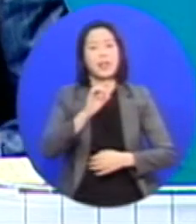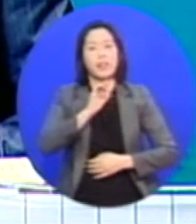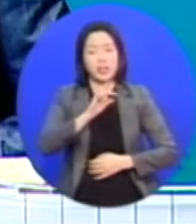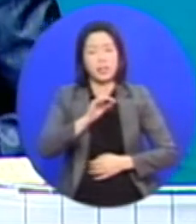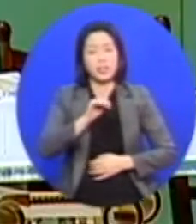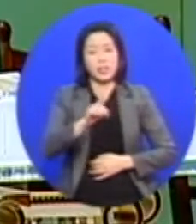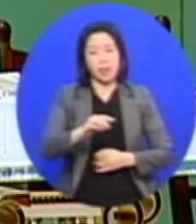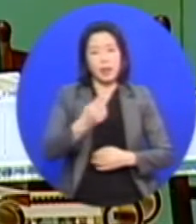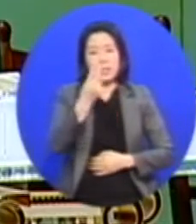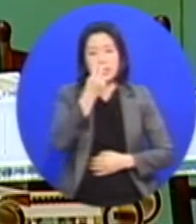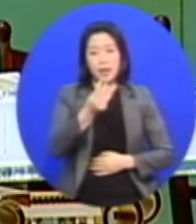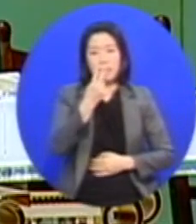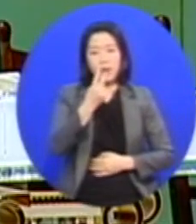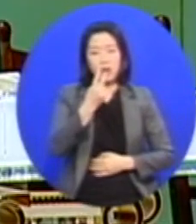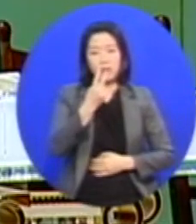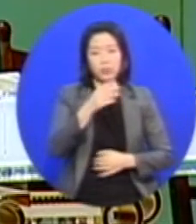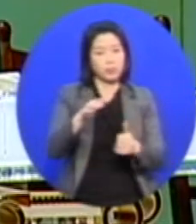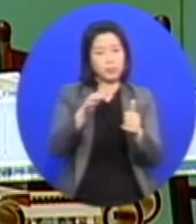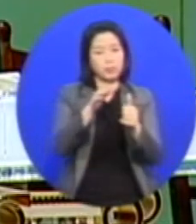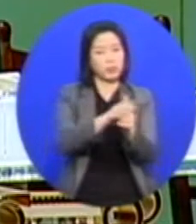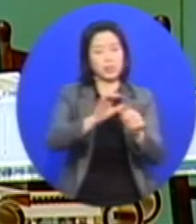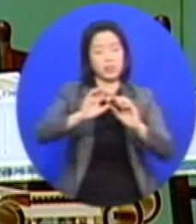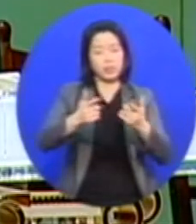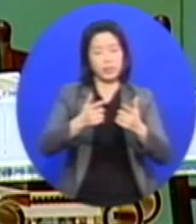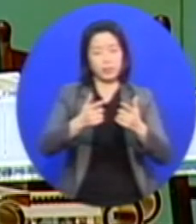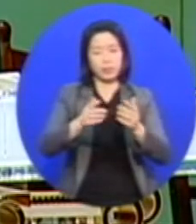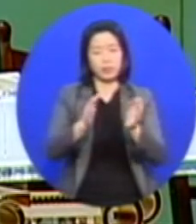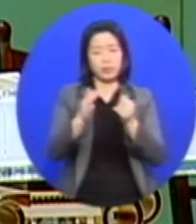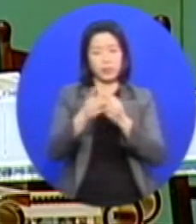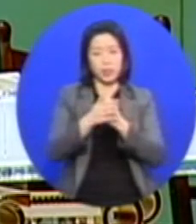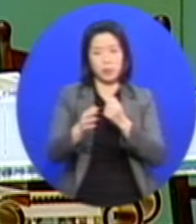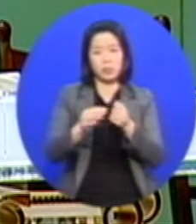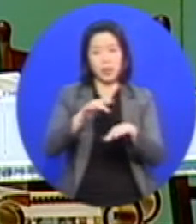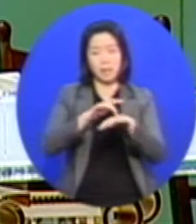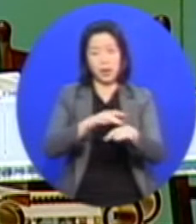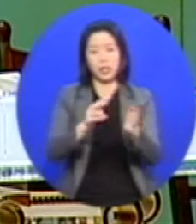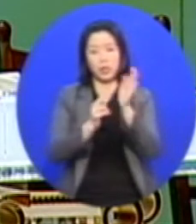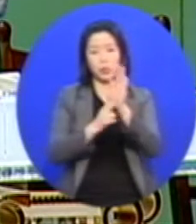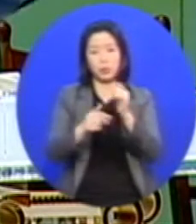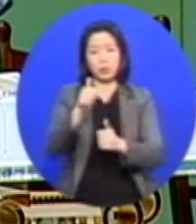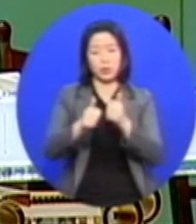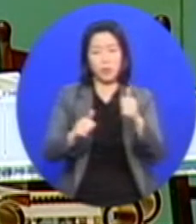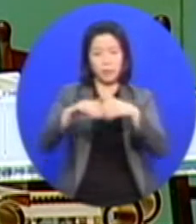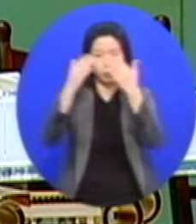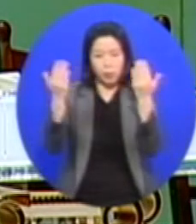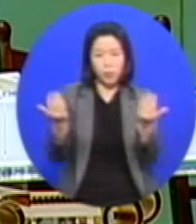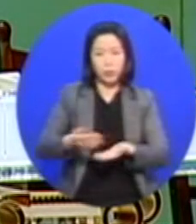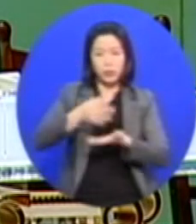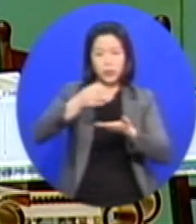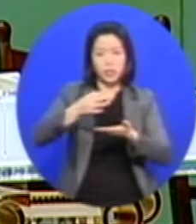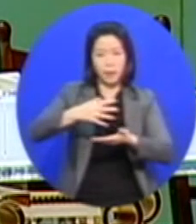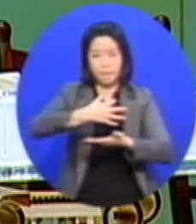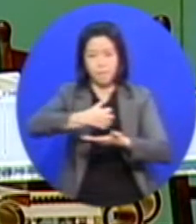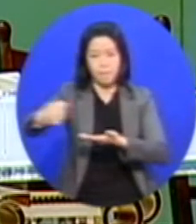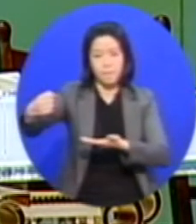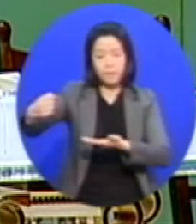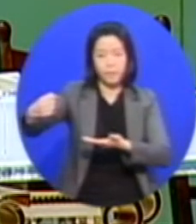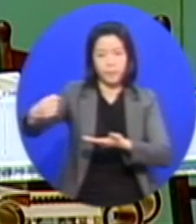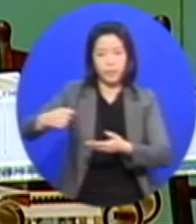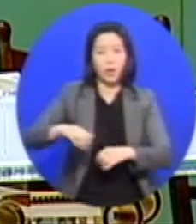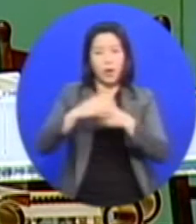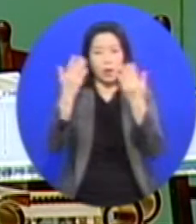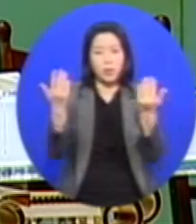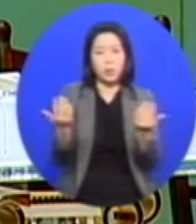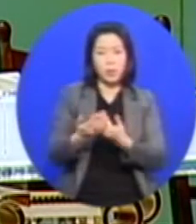그래서 마귀가 욥을 시험 합니다 모든 재산 하루아침에 다 빼서 갔으며 모든